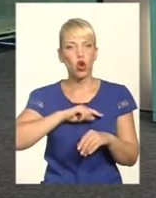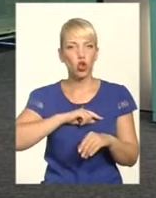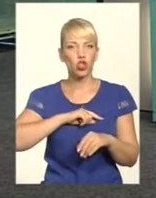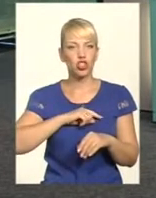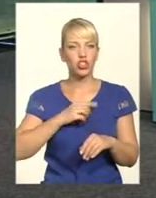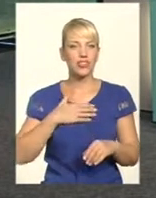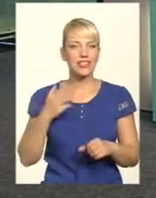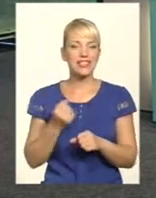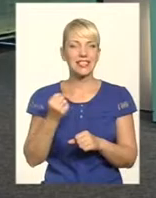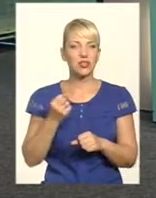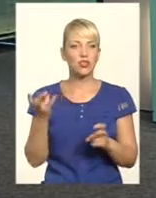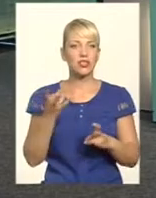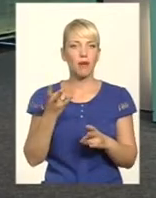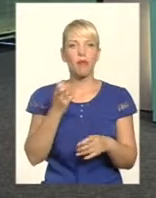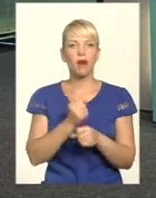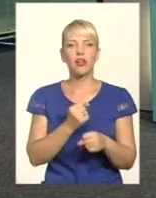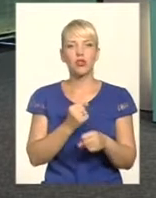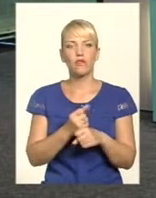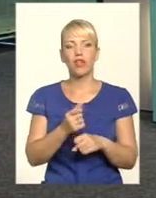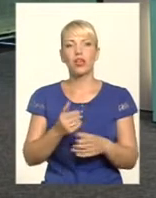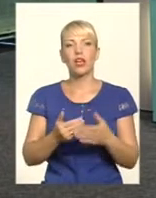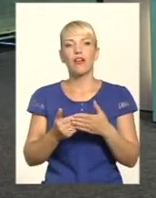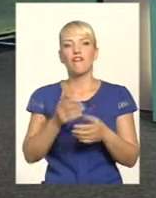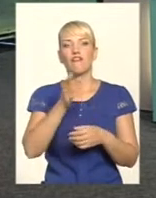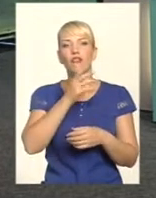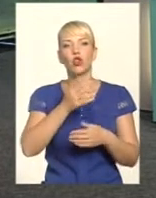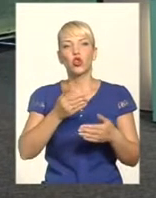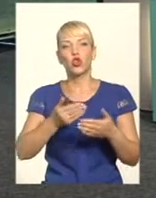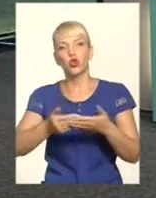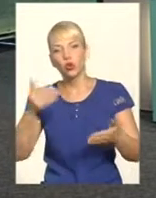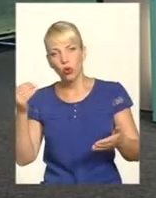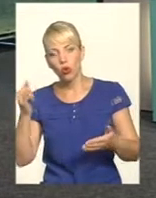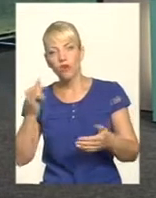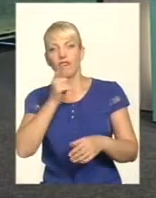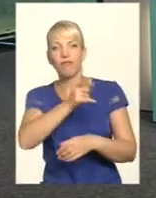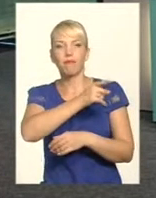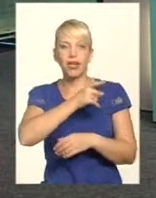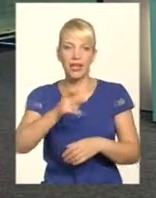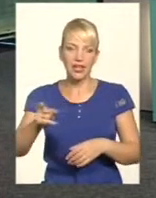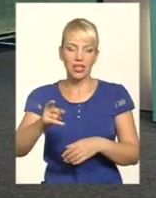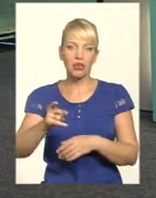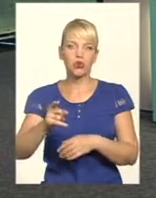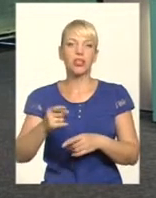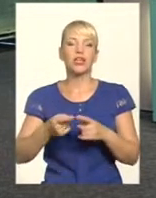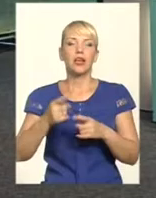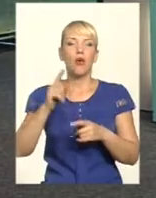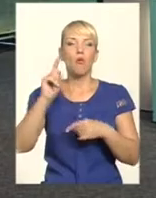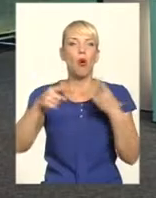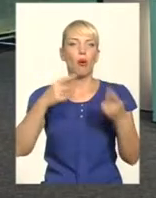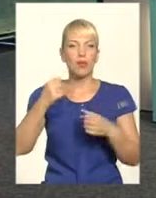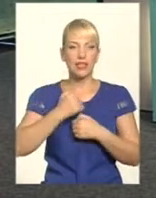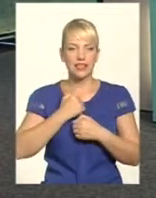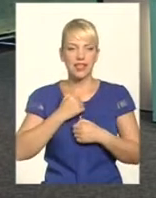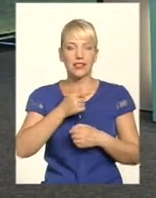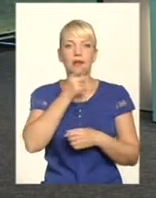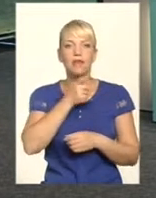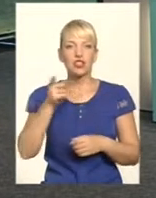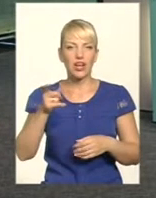потрібно в період мобілізації, при відборі людей, які мобілізуються, під час